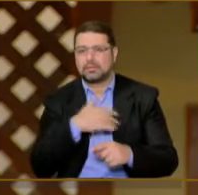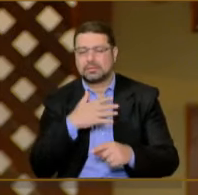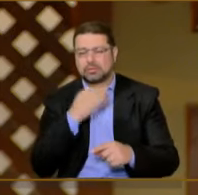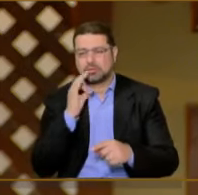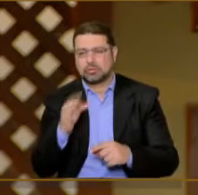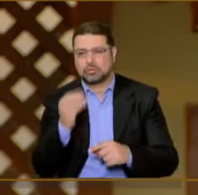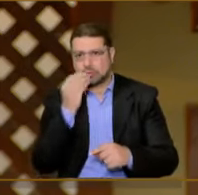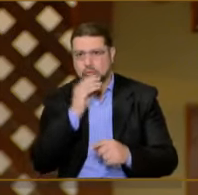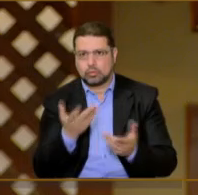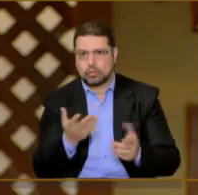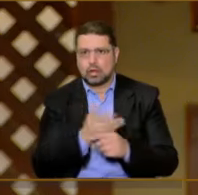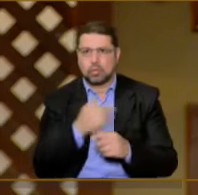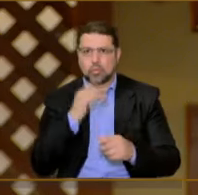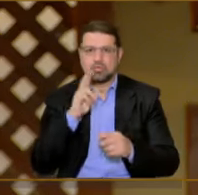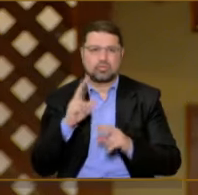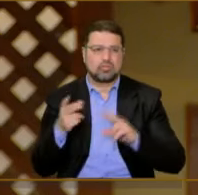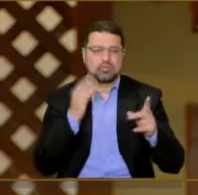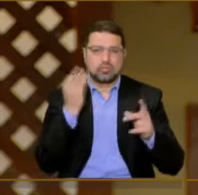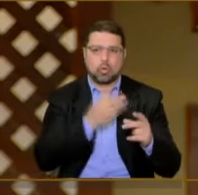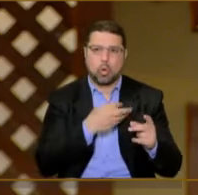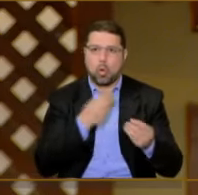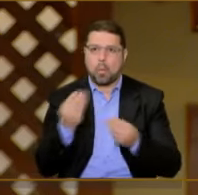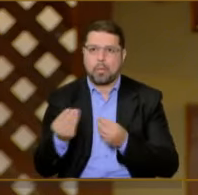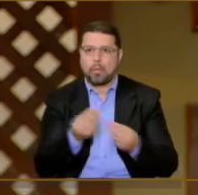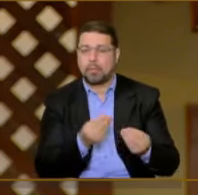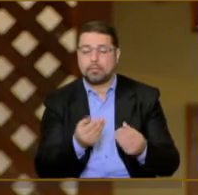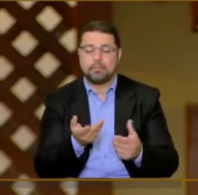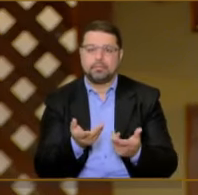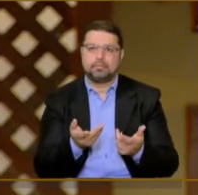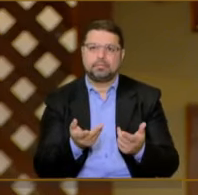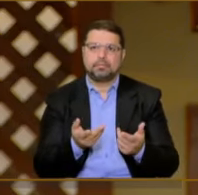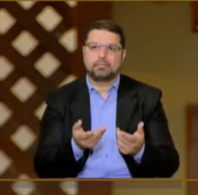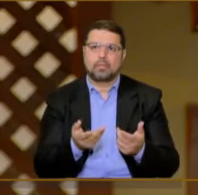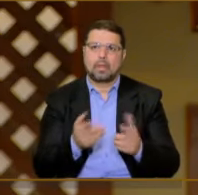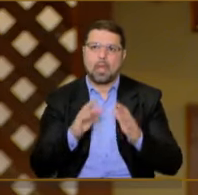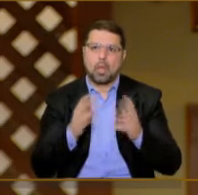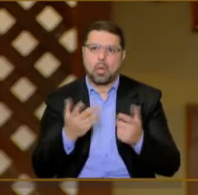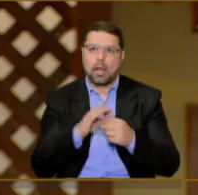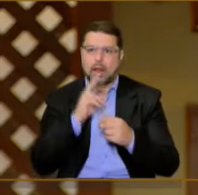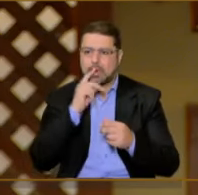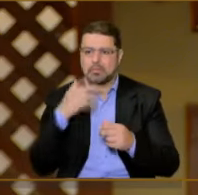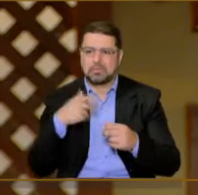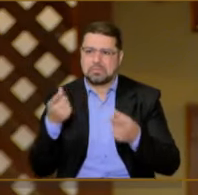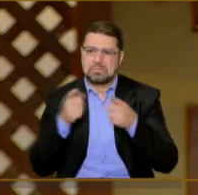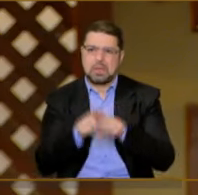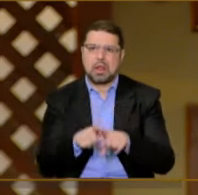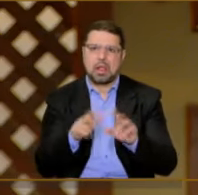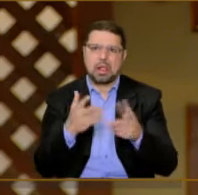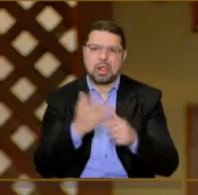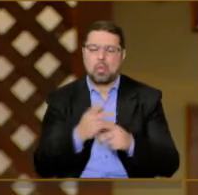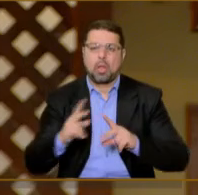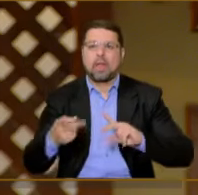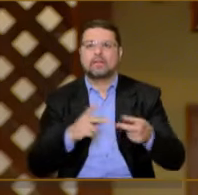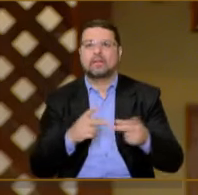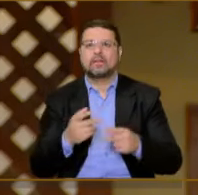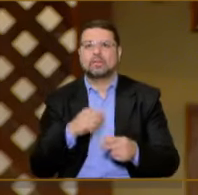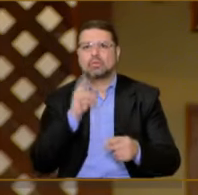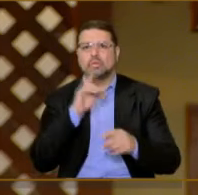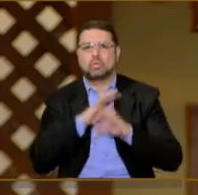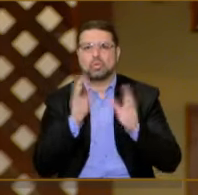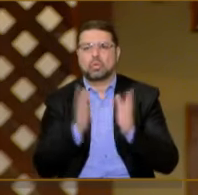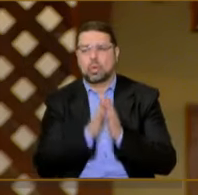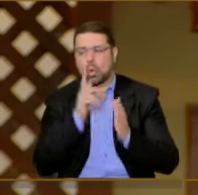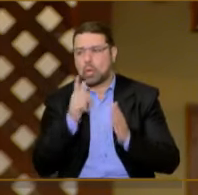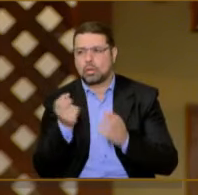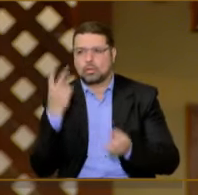انت بتكرهه او بيكره واحد انت بتحبه او ما يعني او كلامه ما جاش على هواك او خلافه ايه بقى كل